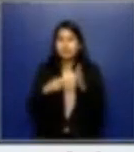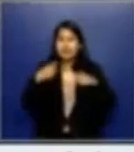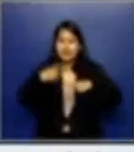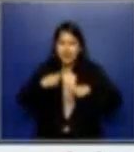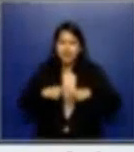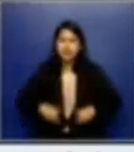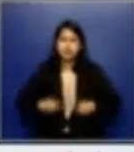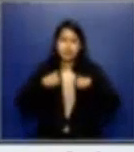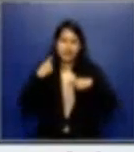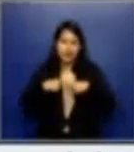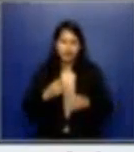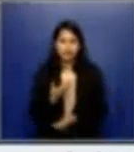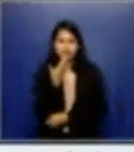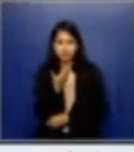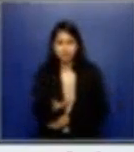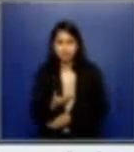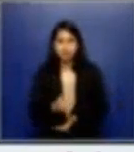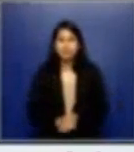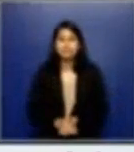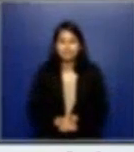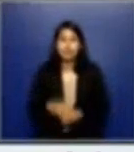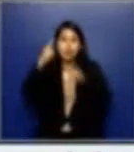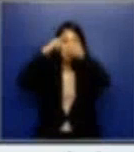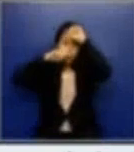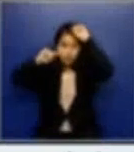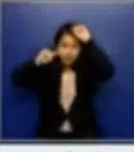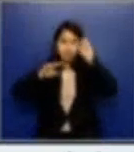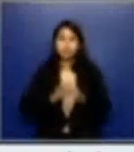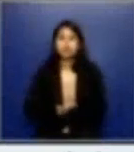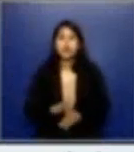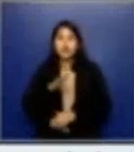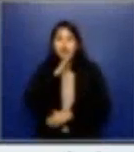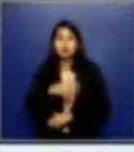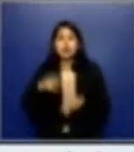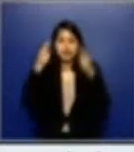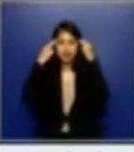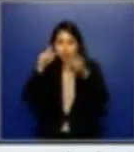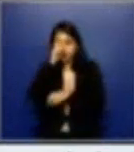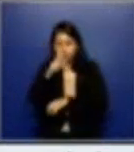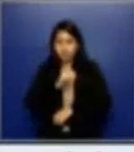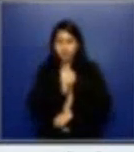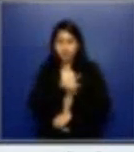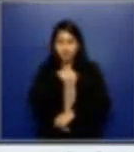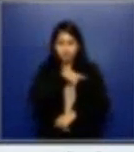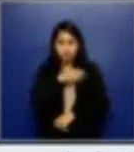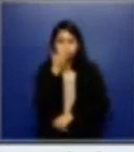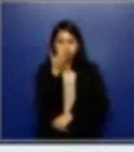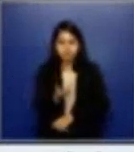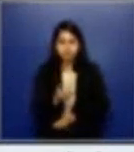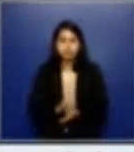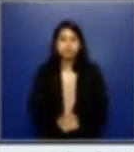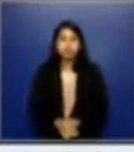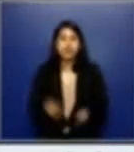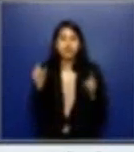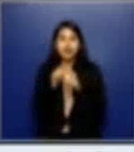ไปครับพระพุทธเจ้าครับถ้าท่านนายกยังเลื่อมใสพระพุทธเจ้านะท่านครับอินาท